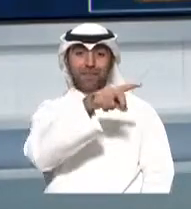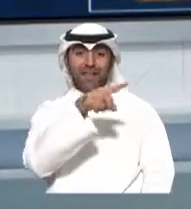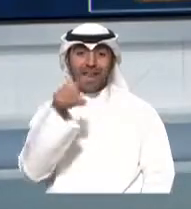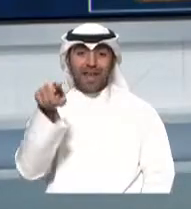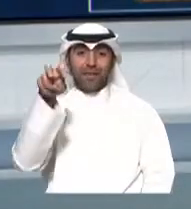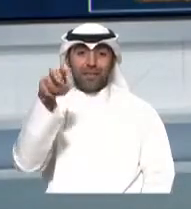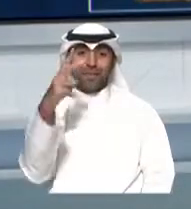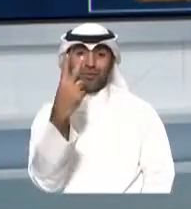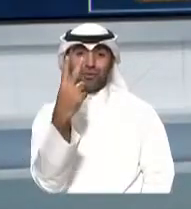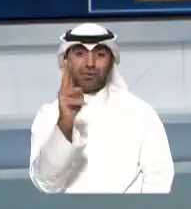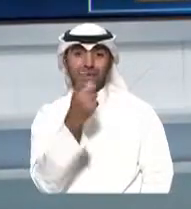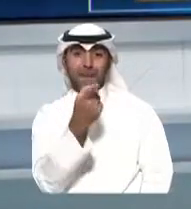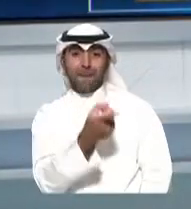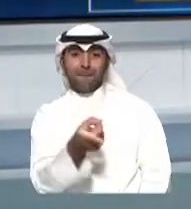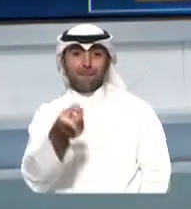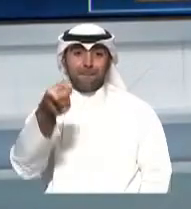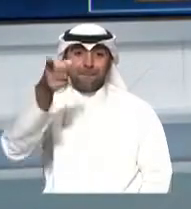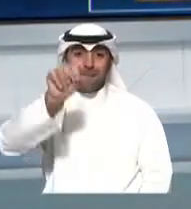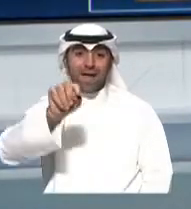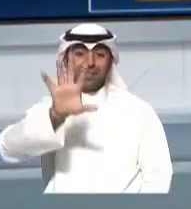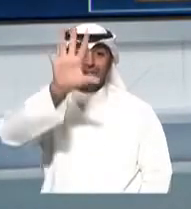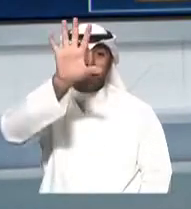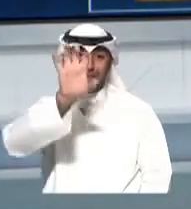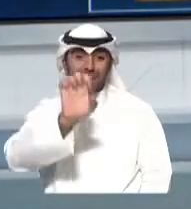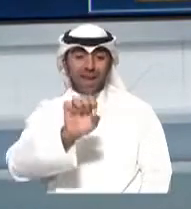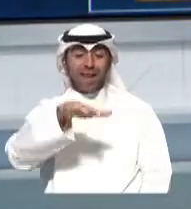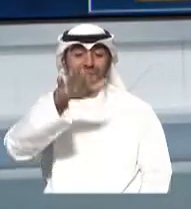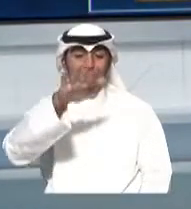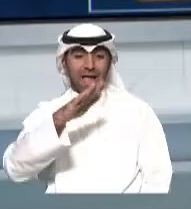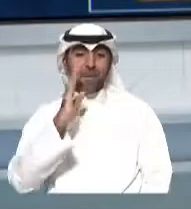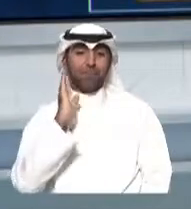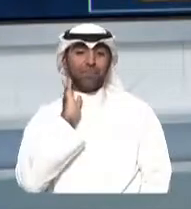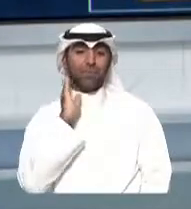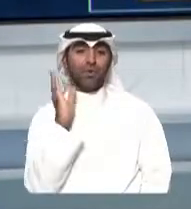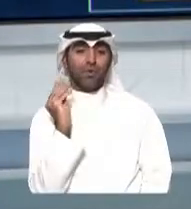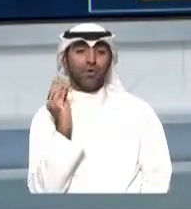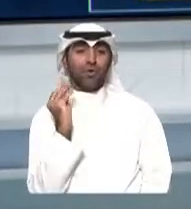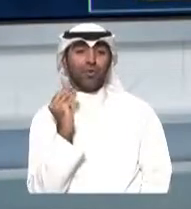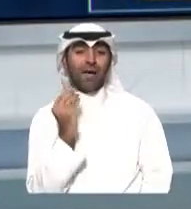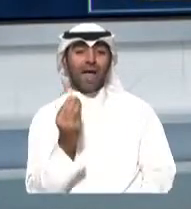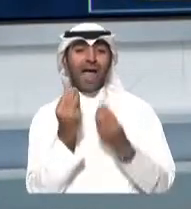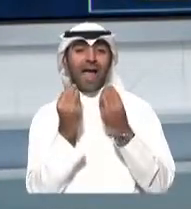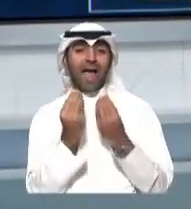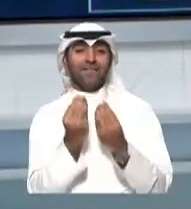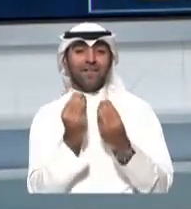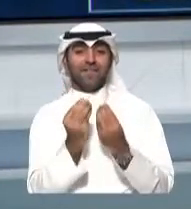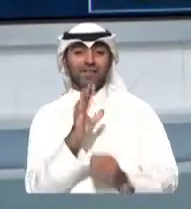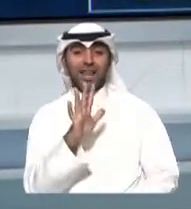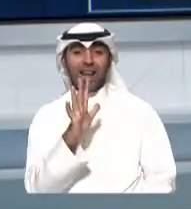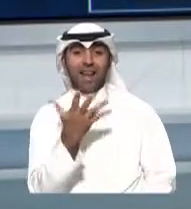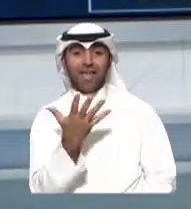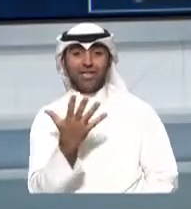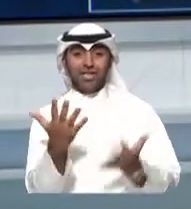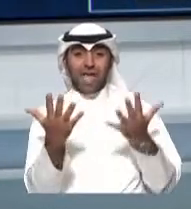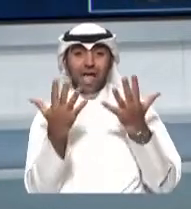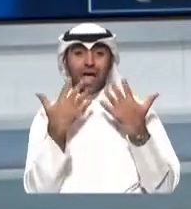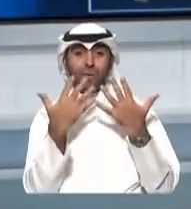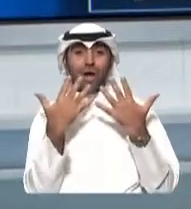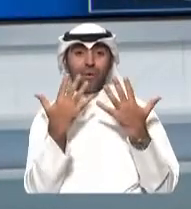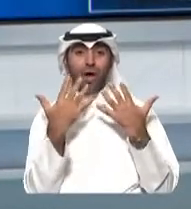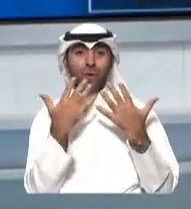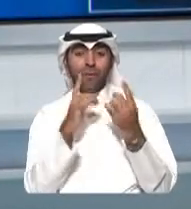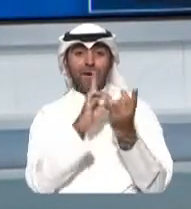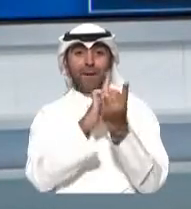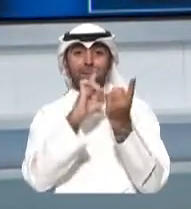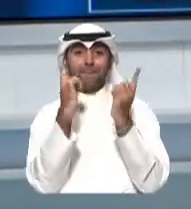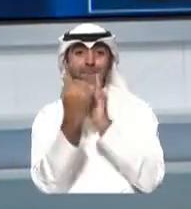المناطق الساحلية. الرياح خفيفة راح تستمر ويانا خلال النهار وأيضا خلال المساء، تتراوح سرعتها ما بين 8 إلى 28